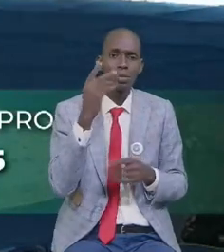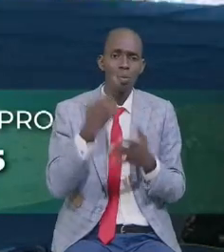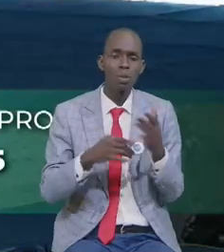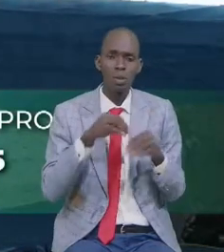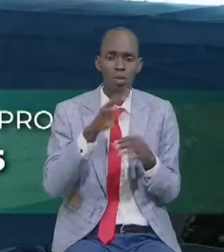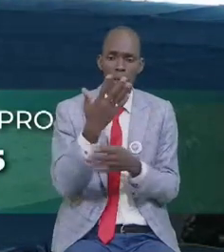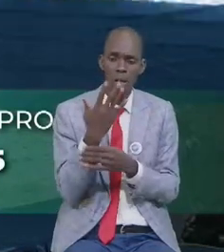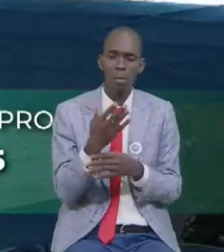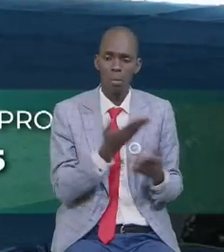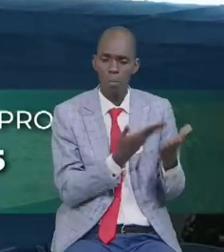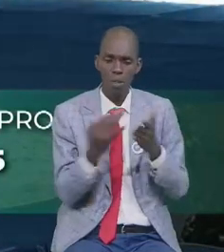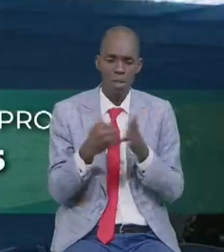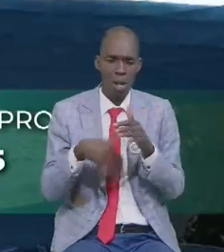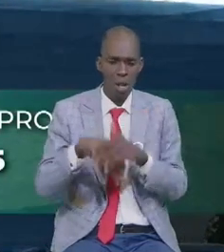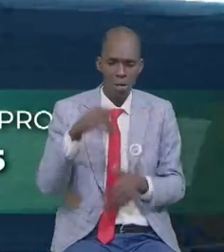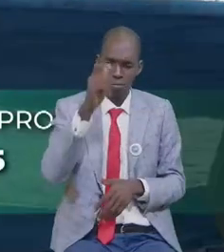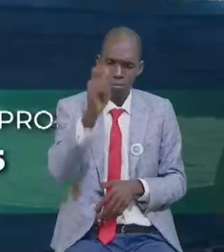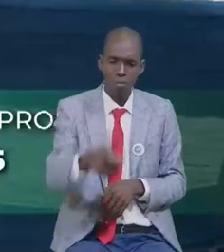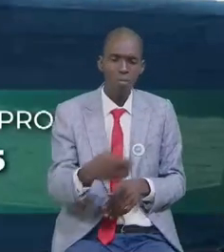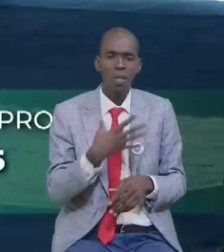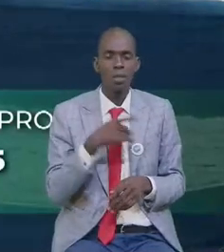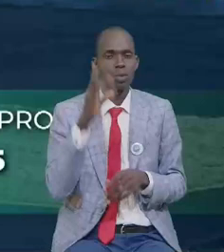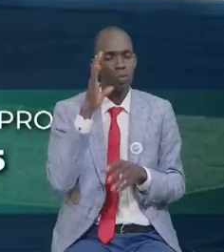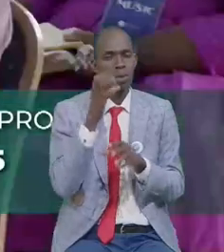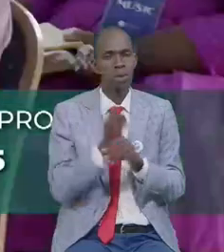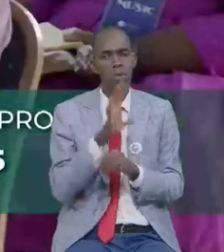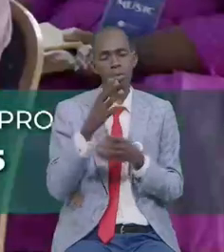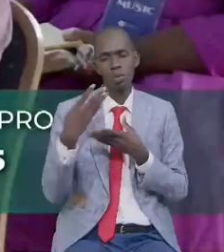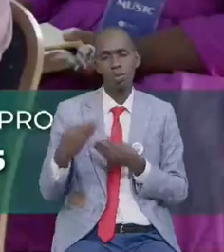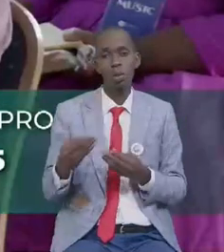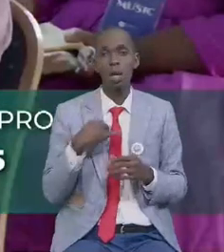ta solution. Et je dis que ta solution t'est déjà donnée.